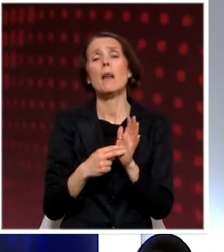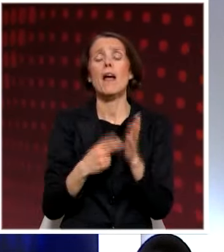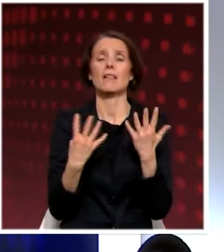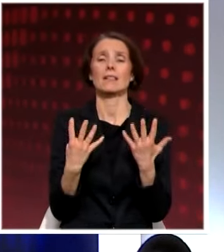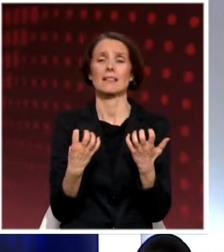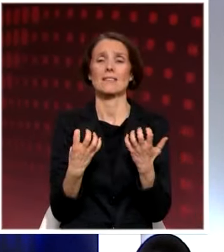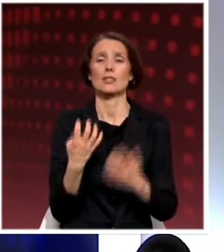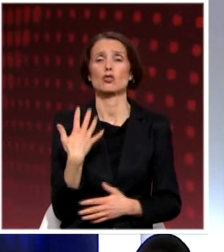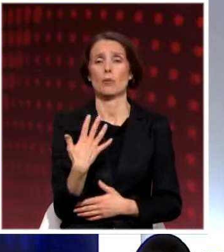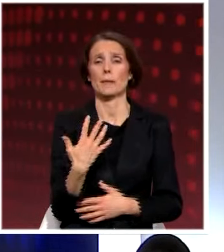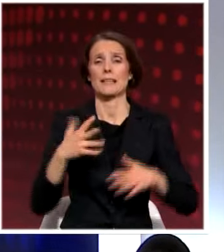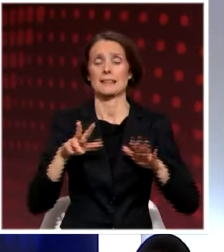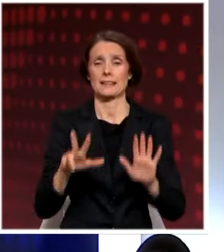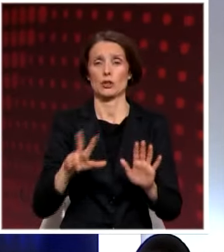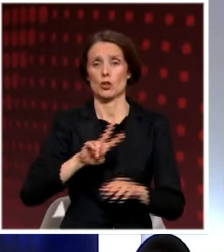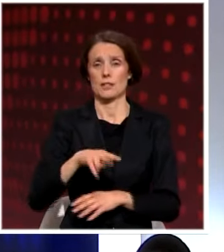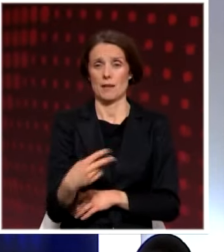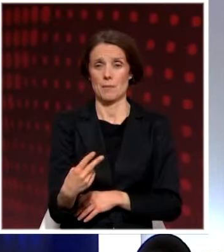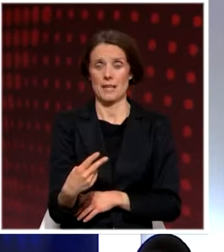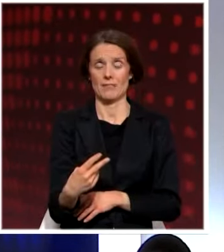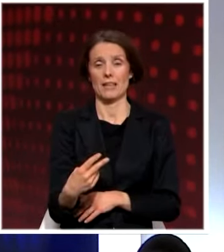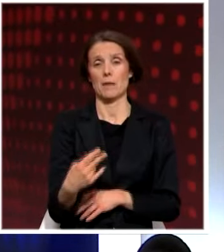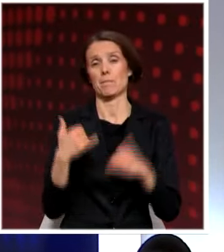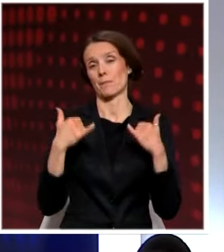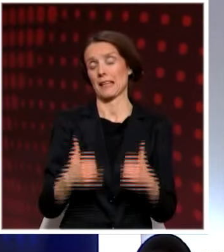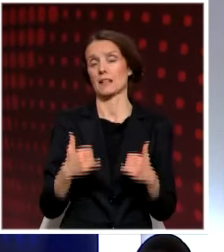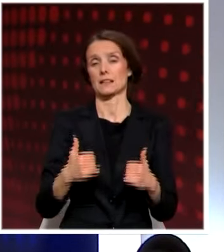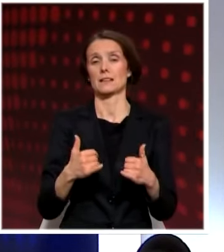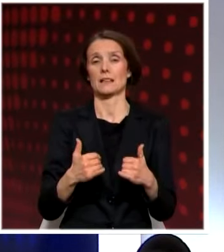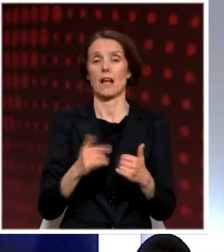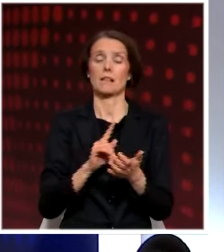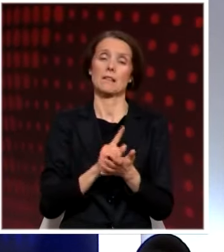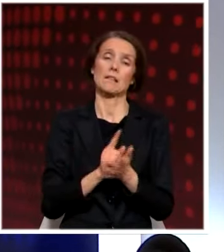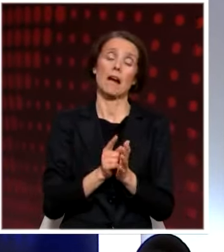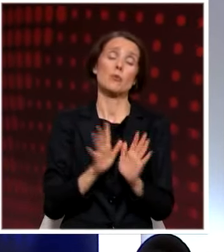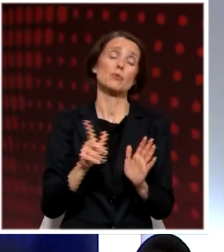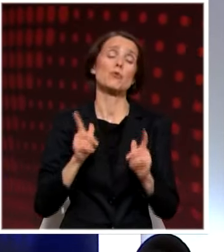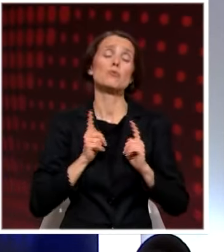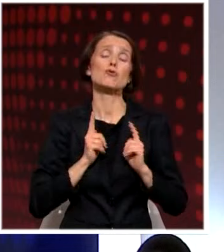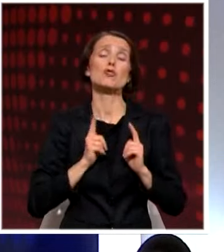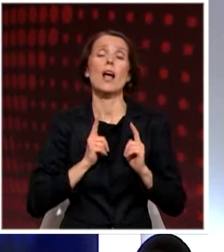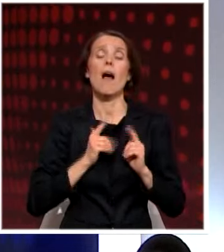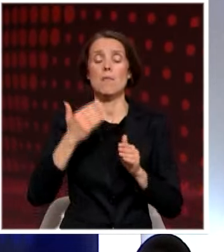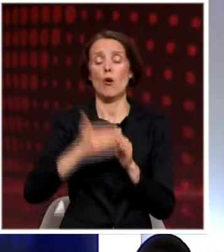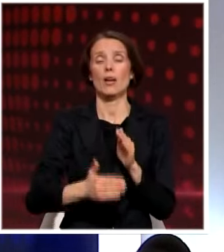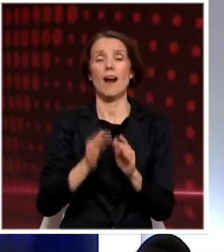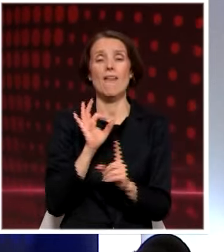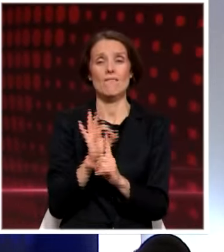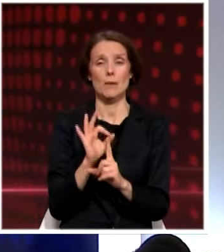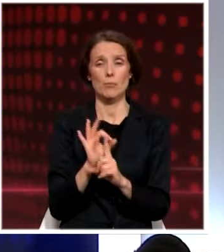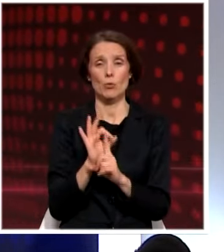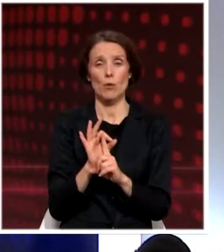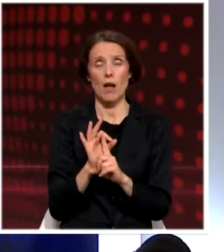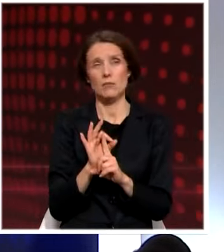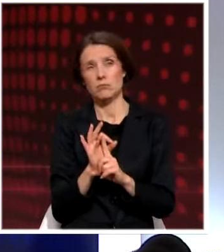958 evra. Ona je u ovom trenutku po našoj proceni sačekat ćemo kraj februara, odnosno kraj najbolje je